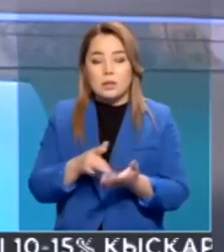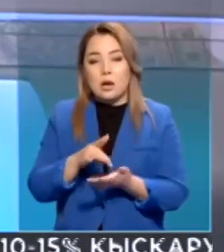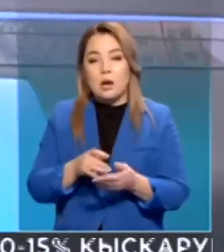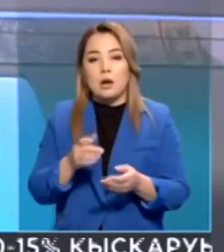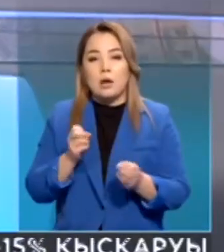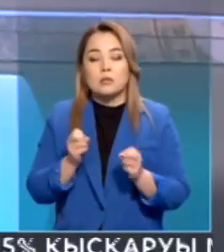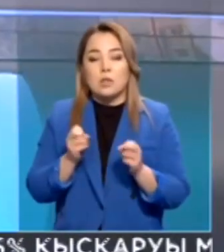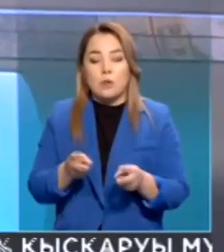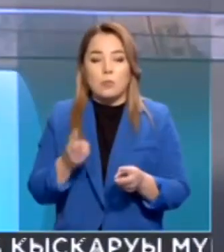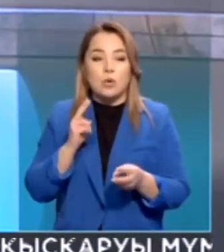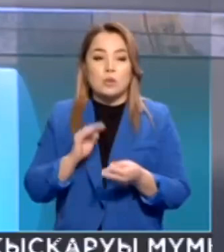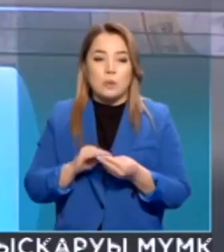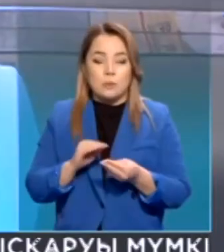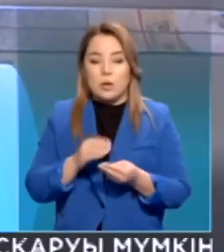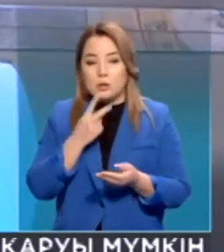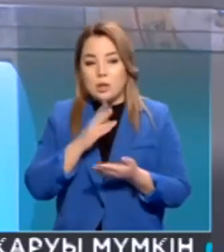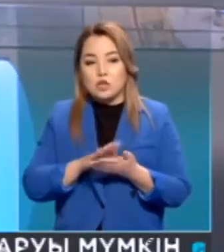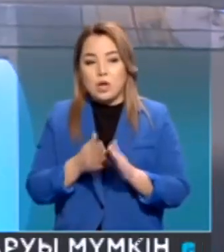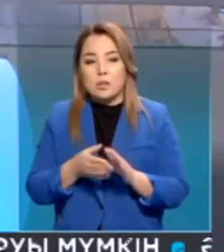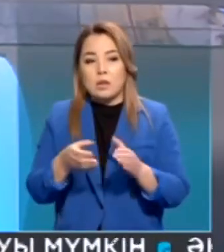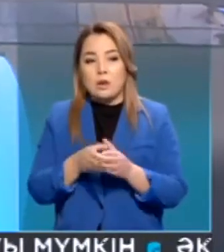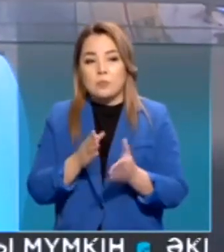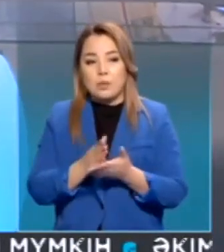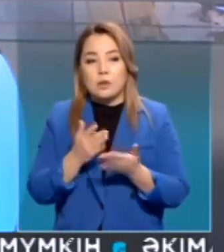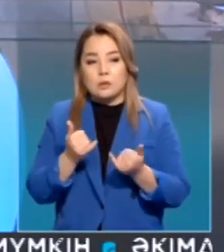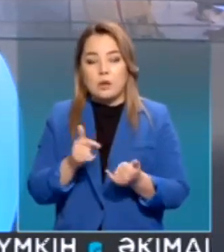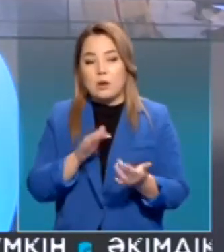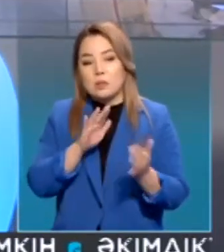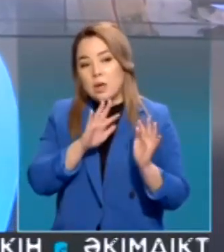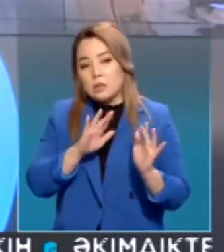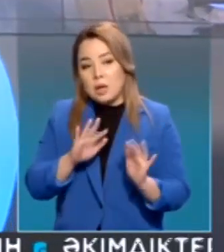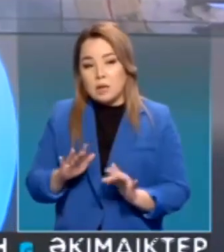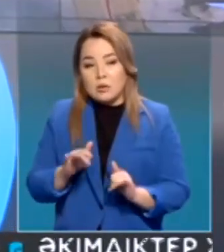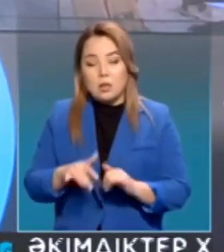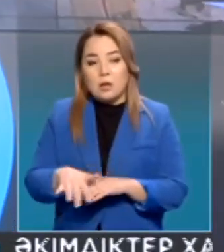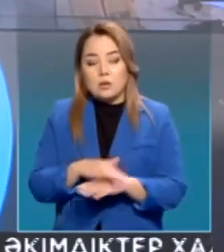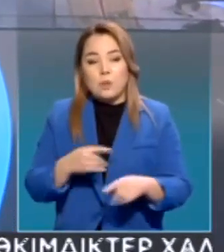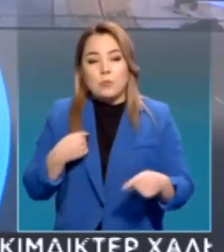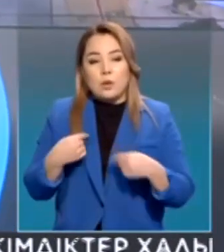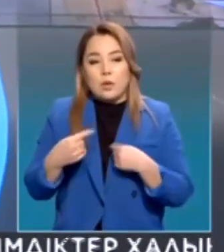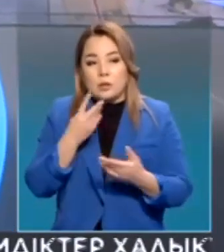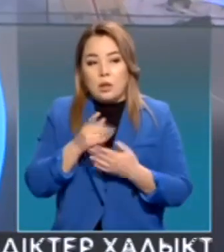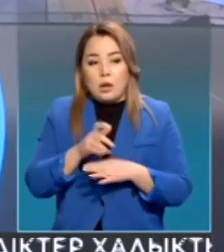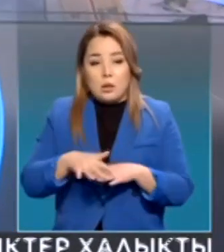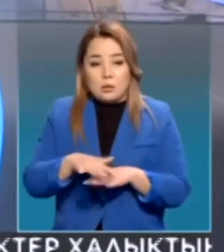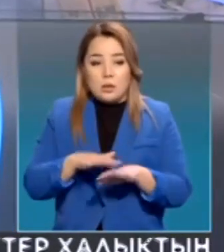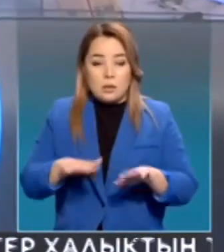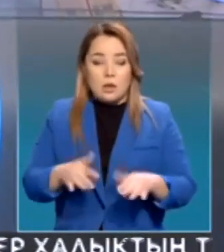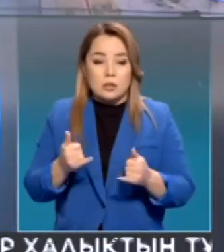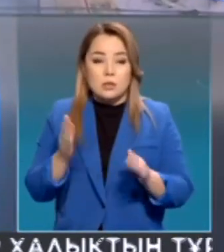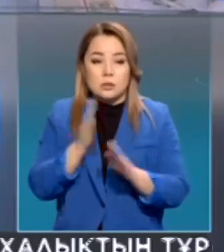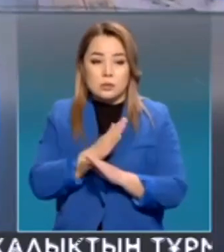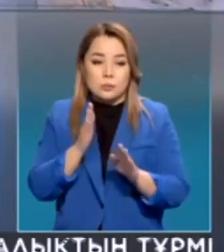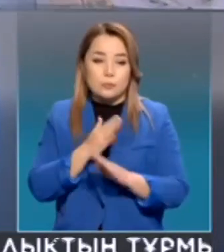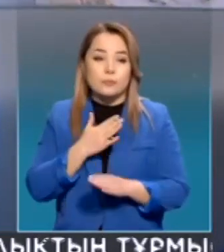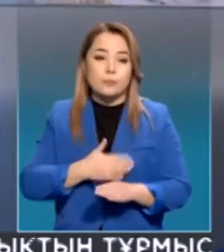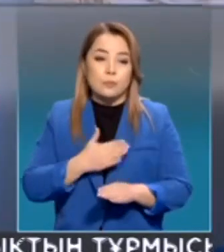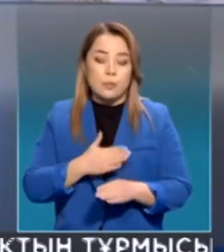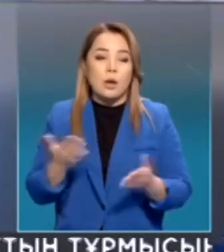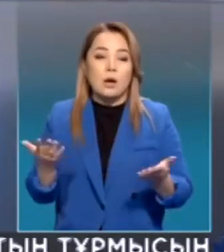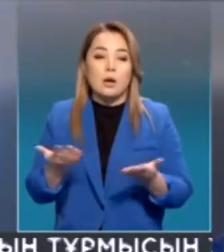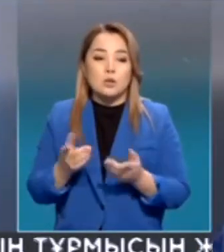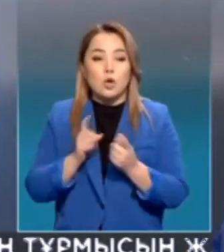қауіпті метеорологиялық жағдай болып отыр. Әрі мегаполисте қалың қар жауып, халықты біраз әбігерге салды. Қолайсыз ауа райының салдарымен